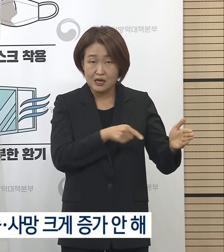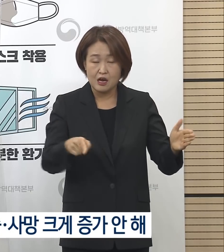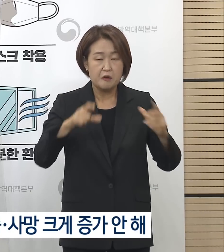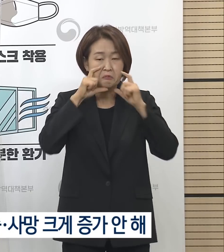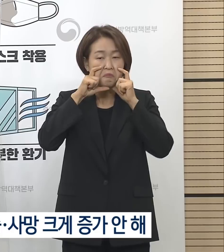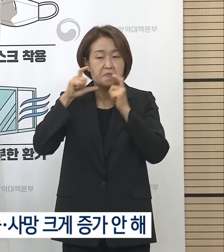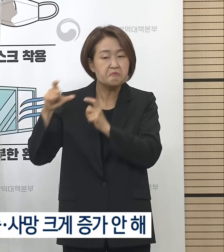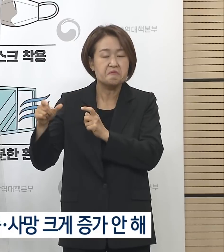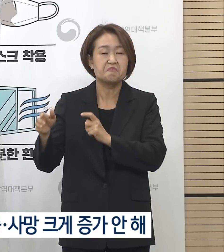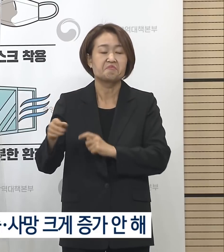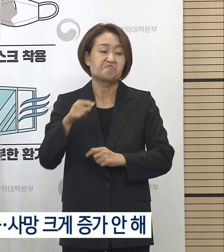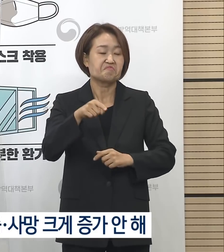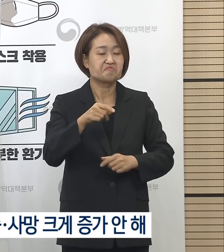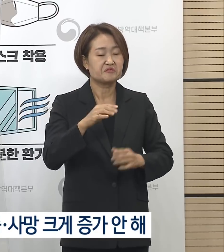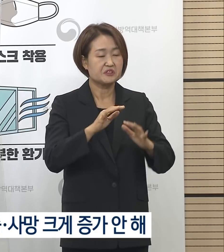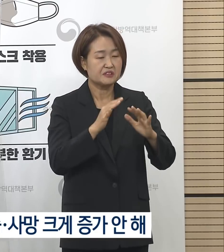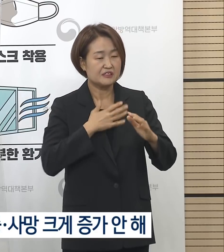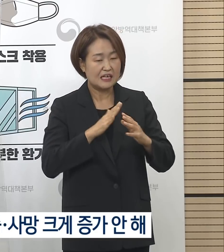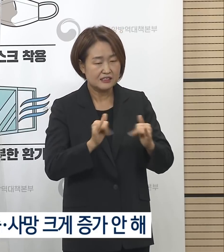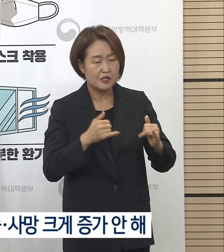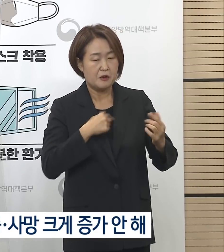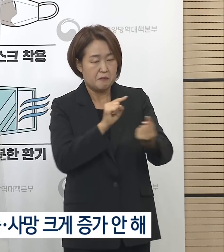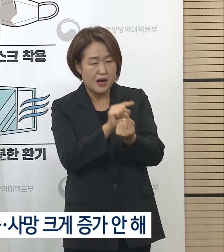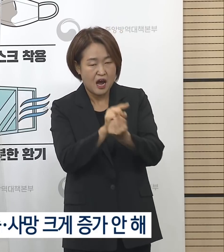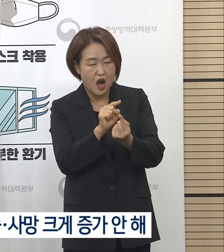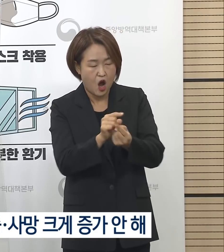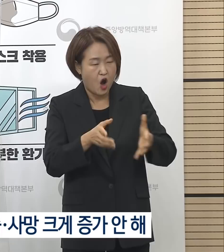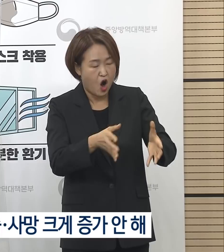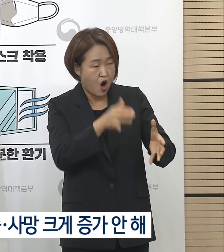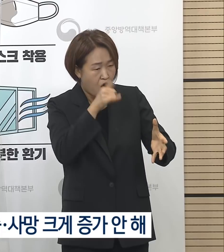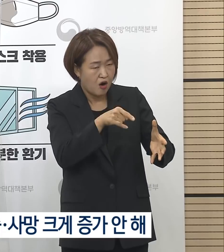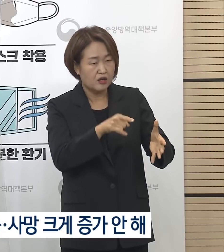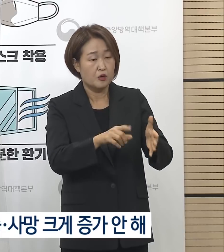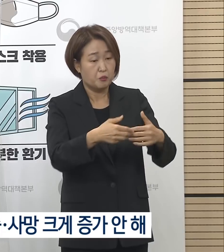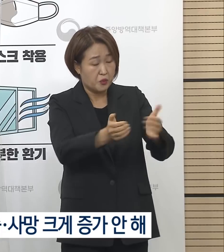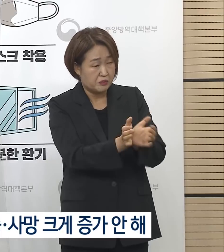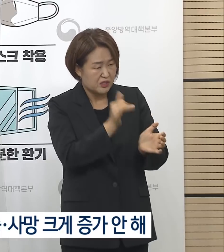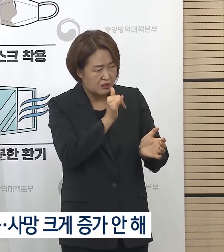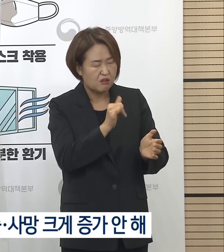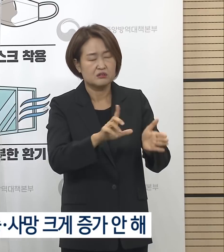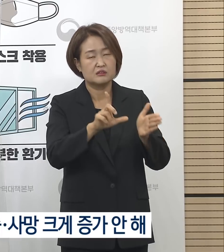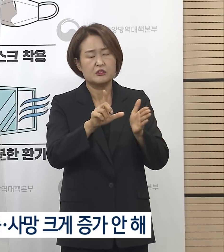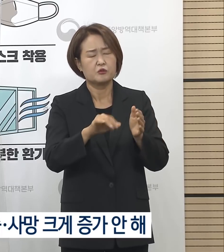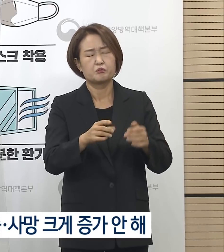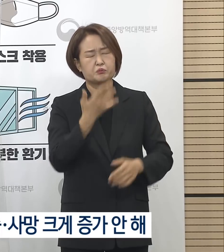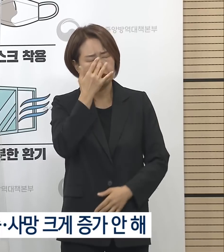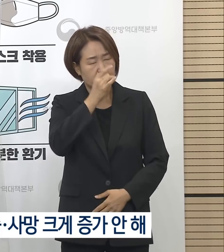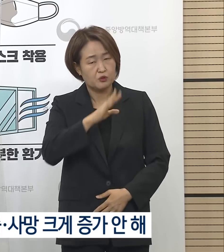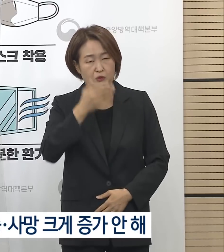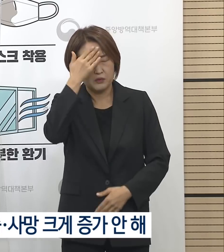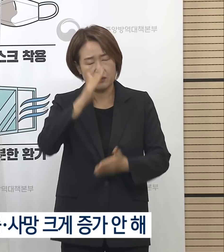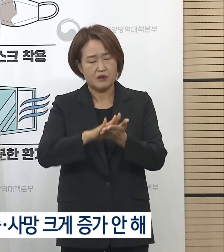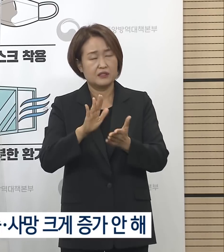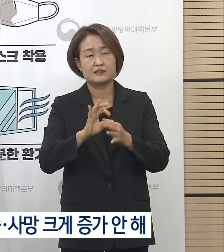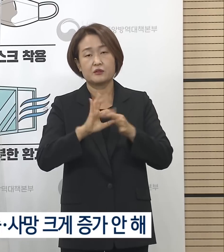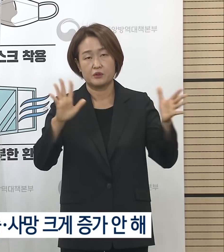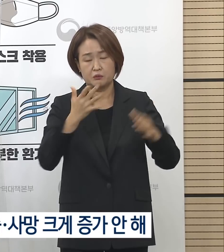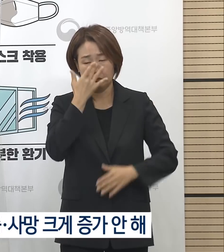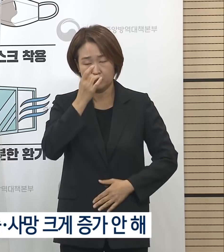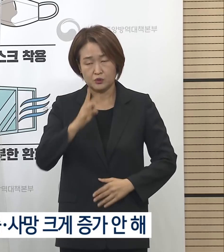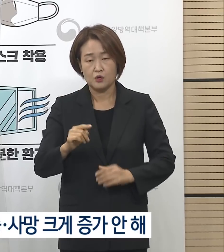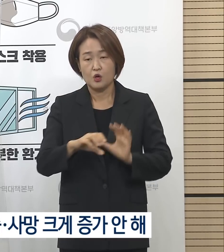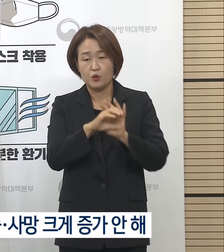밀폐된 실내에서 지인 모임을 하셨으면 적극적으로 검사를 받아주십시오. 현재 미접종자 예약이